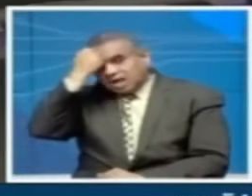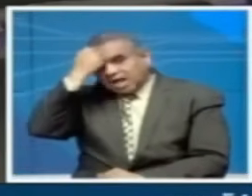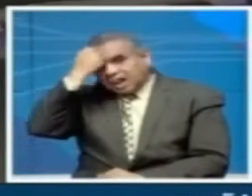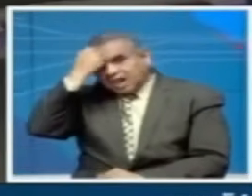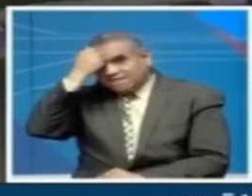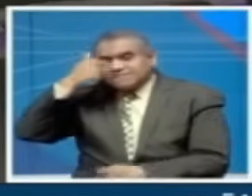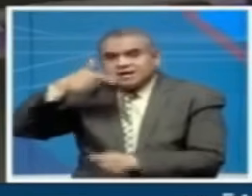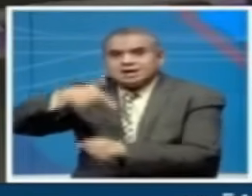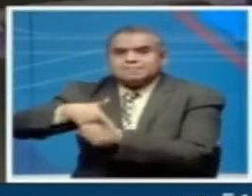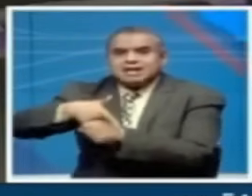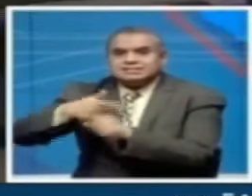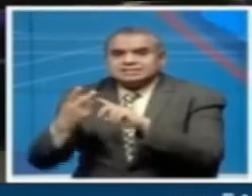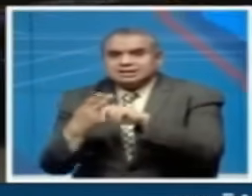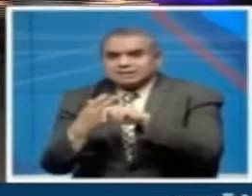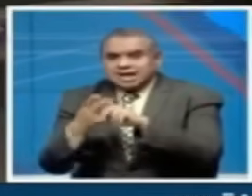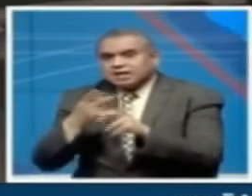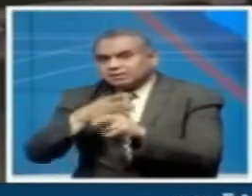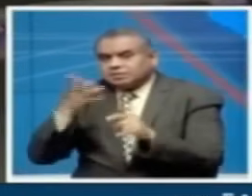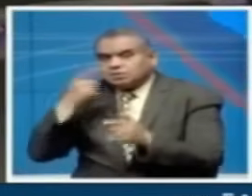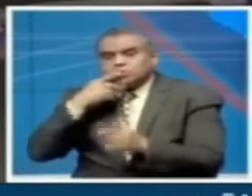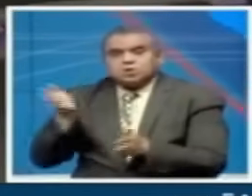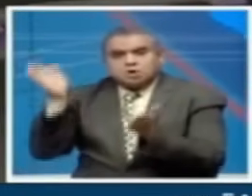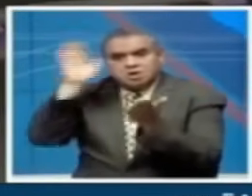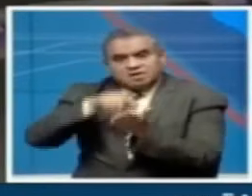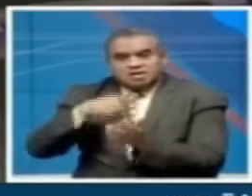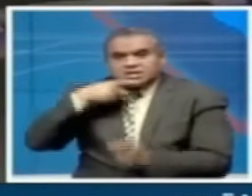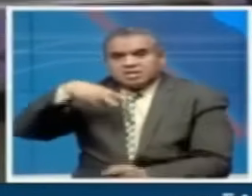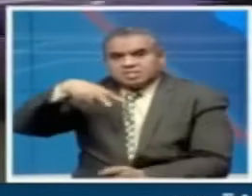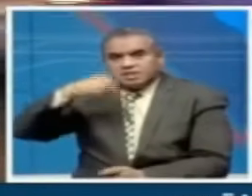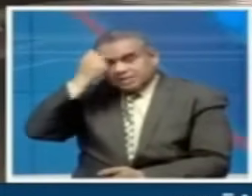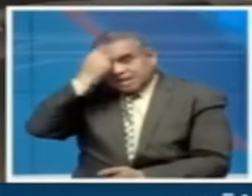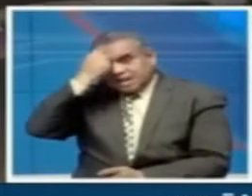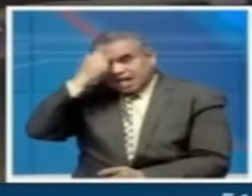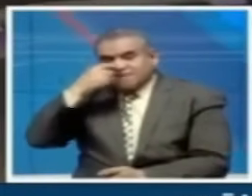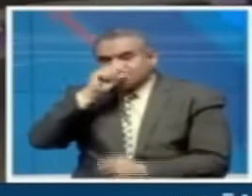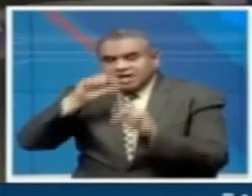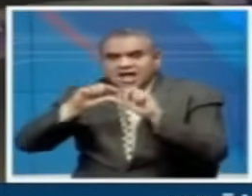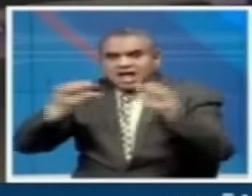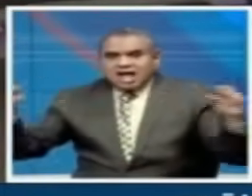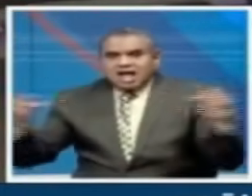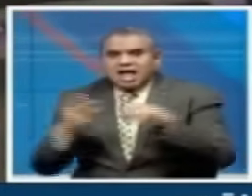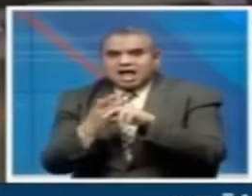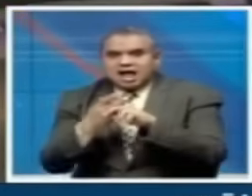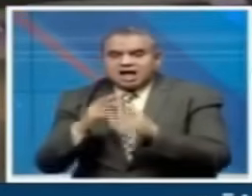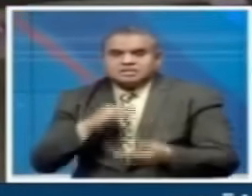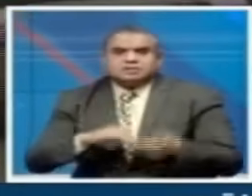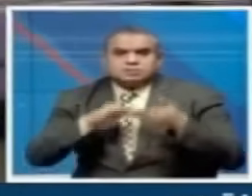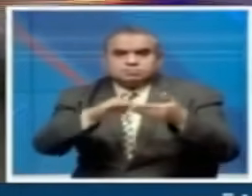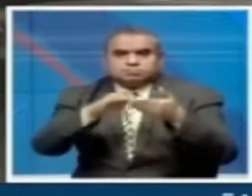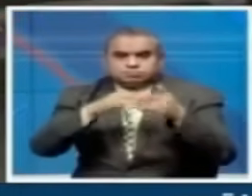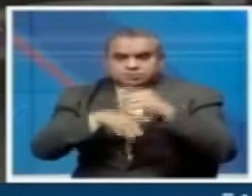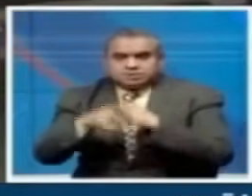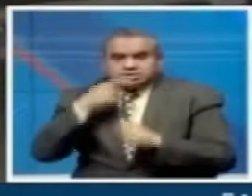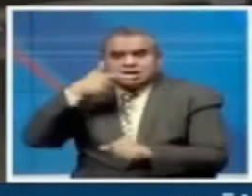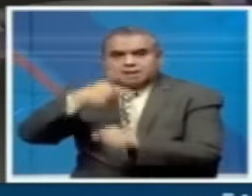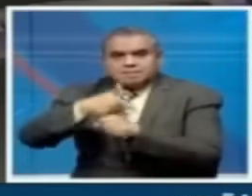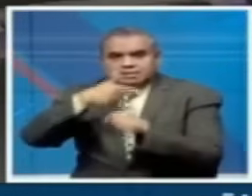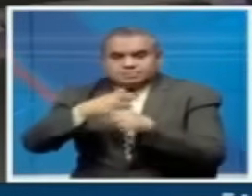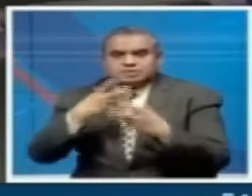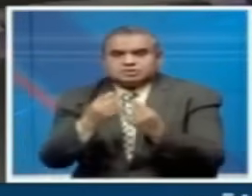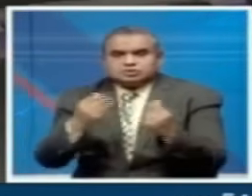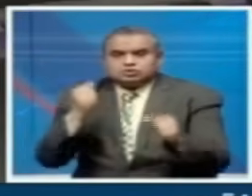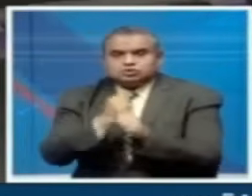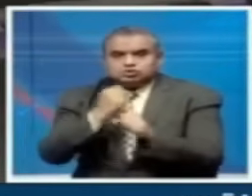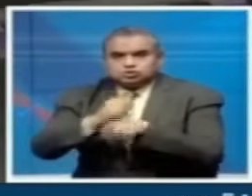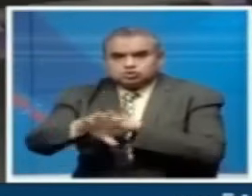من السولار، إضافة أيضا إلى 80 ألف لتر من الغاز لدعم القطاع في احتياجاته من الوقود لإعادة